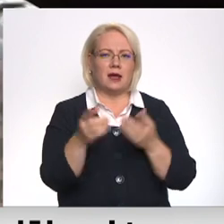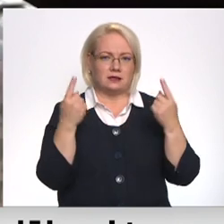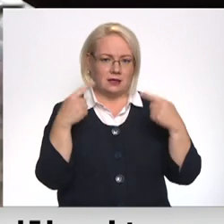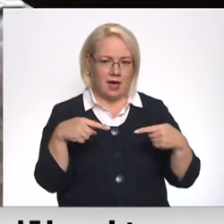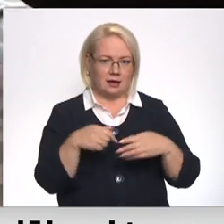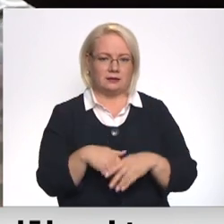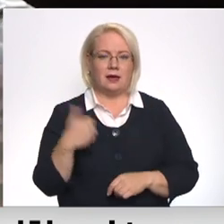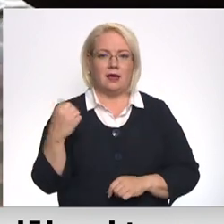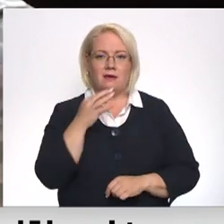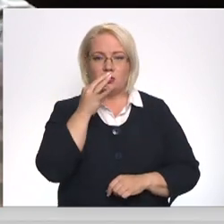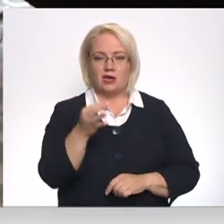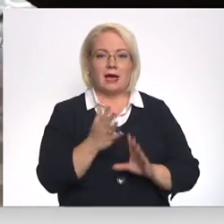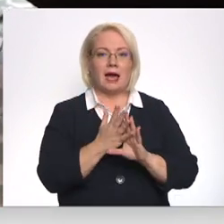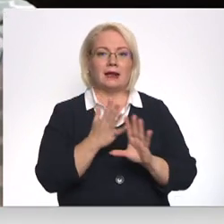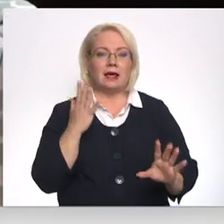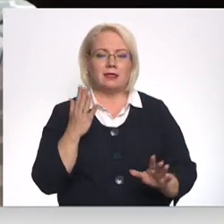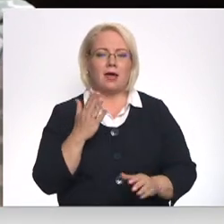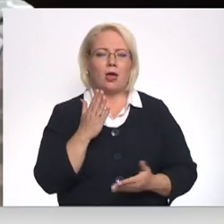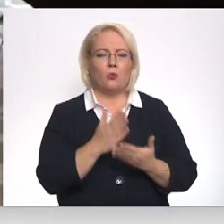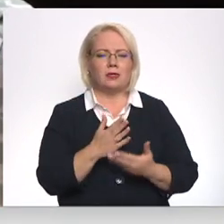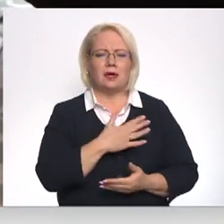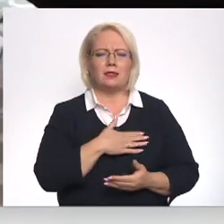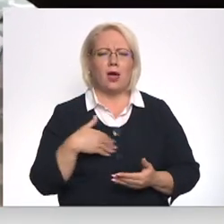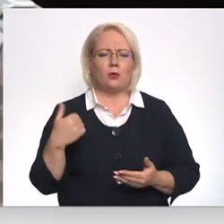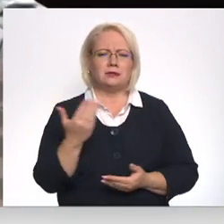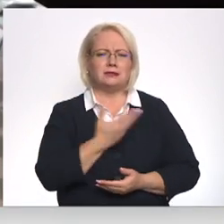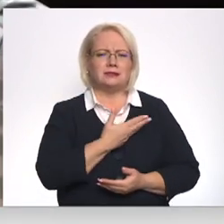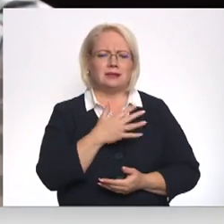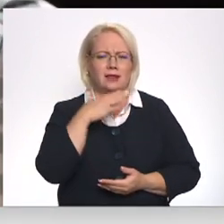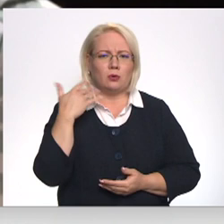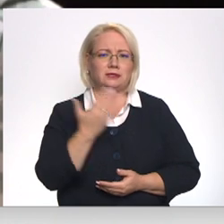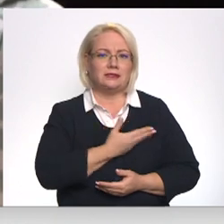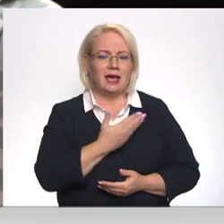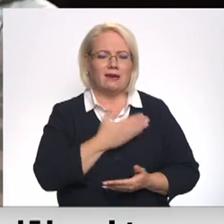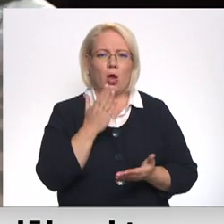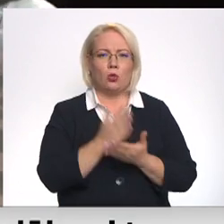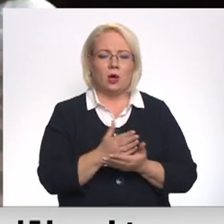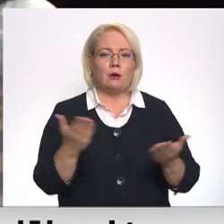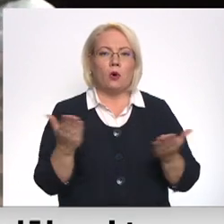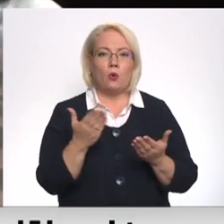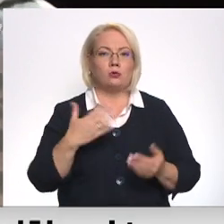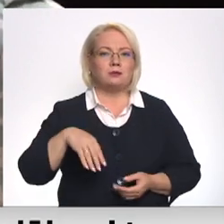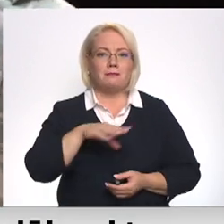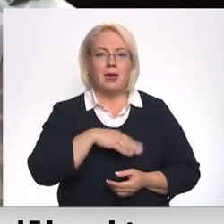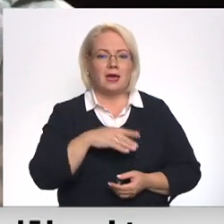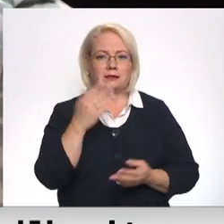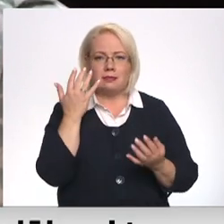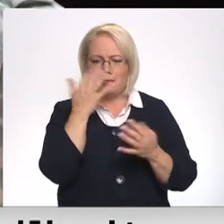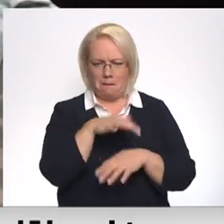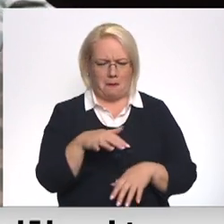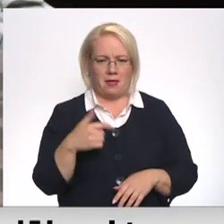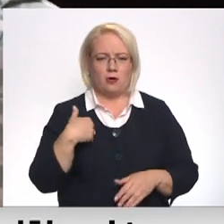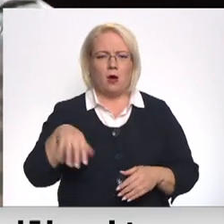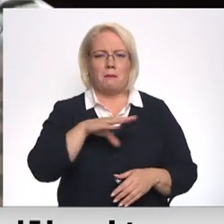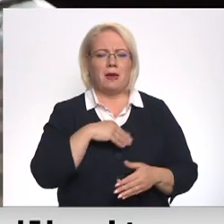Rindās notiek īstenībā ļoti daudz dzīve un ļoti daudz notikumu, kurus mēs bieži vien pat nepamanām, tikai tāpēc, ka mēs esam